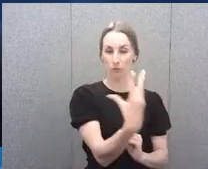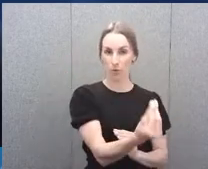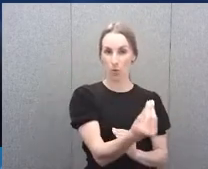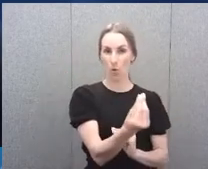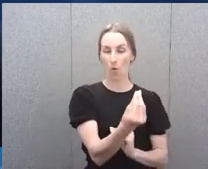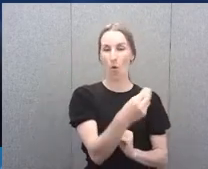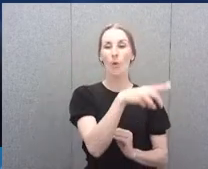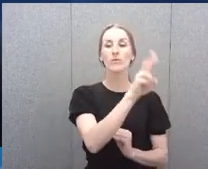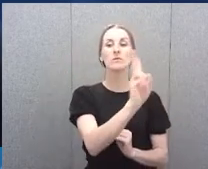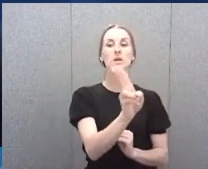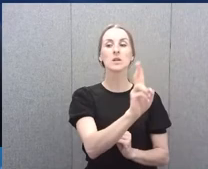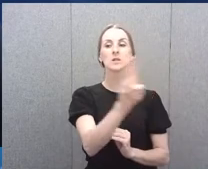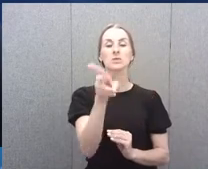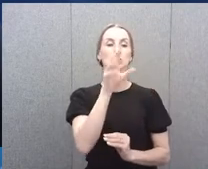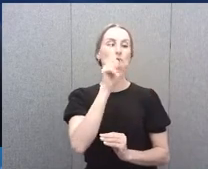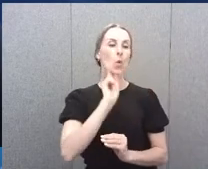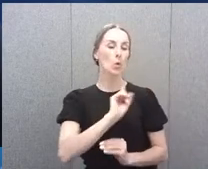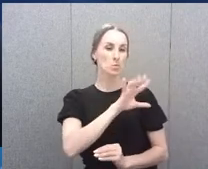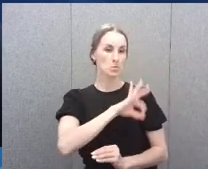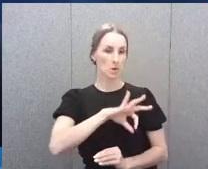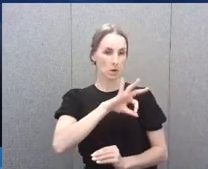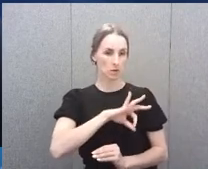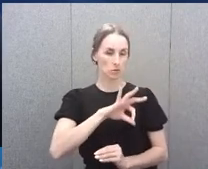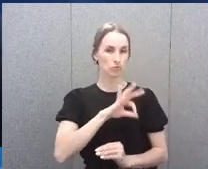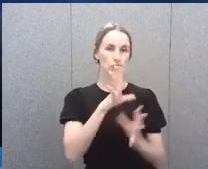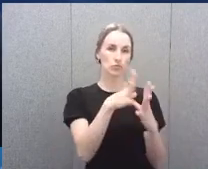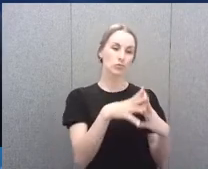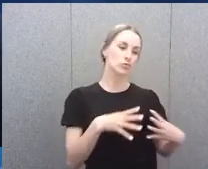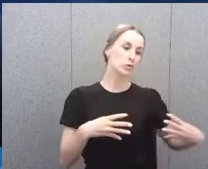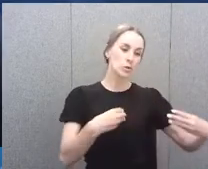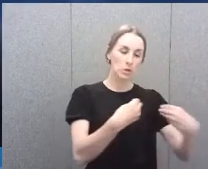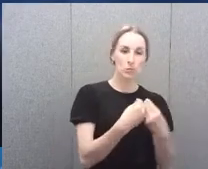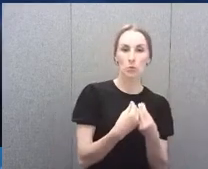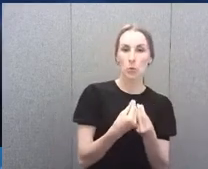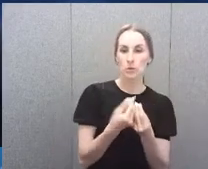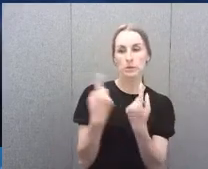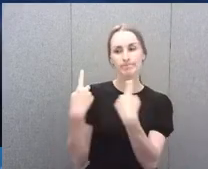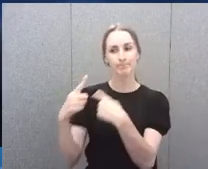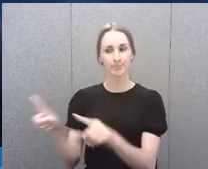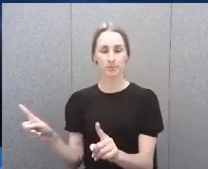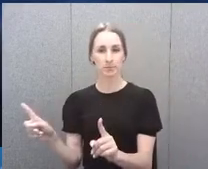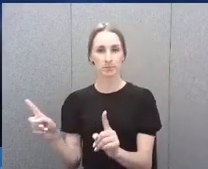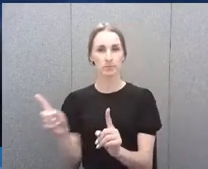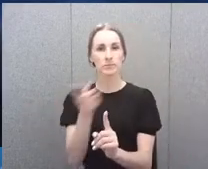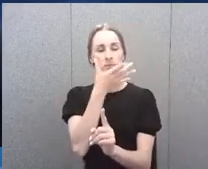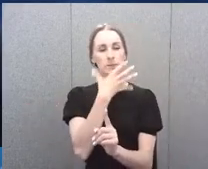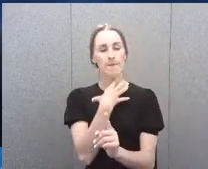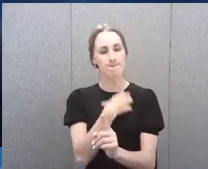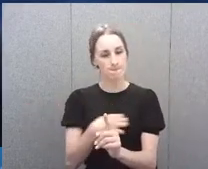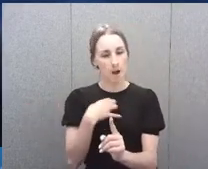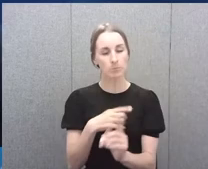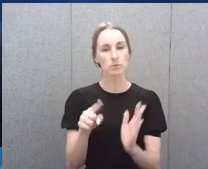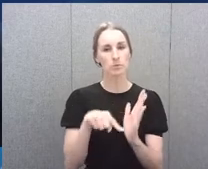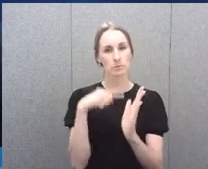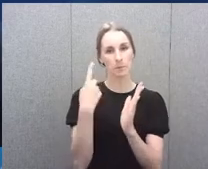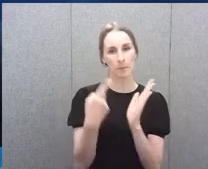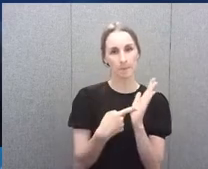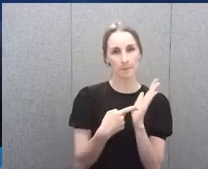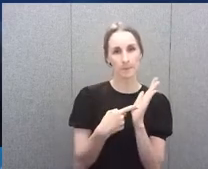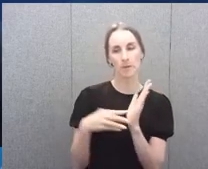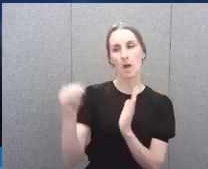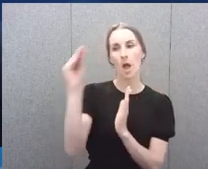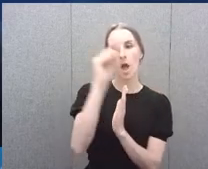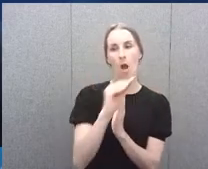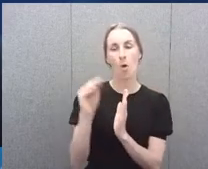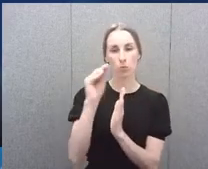в какие-то, не знаю, движения, которые... Вот эти идеалы семьи сейчас у